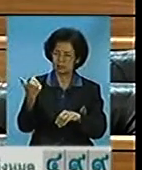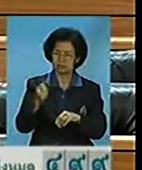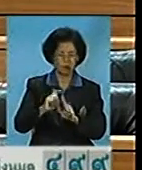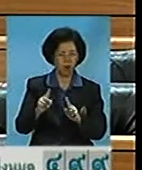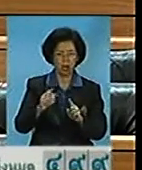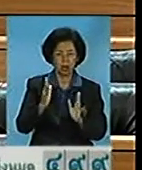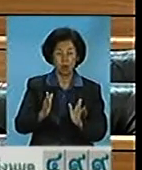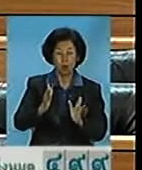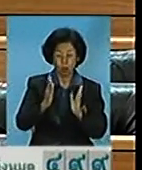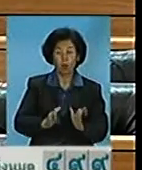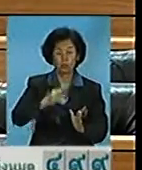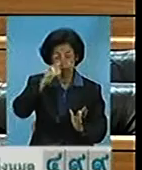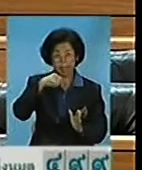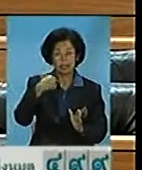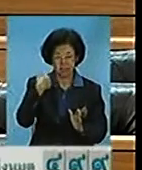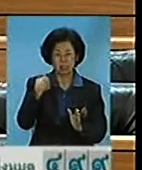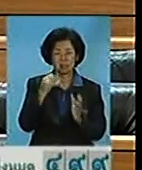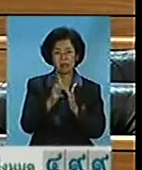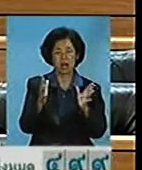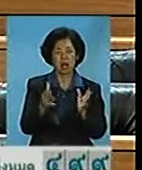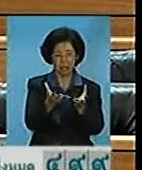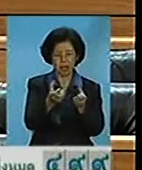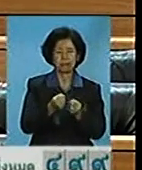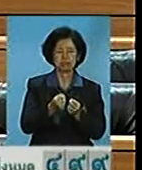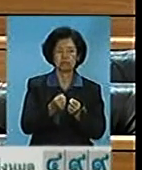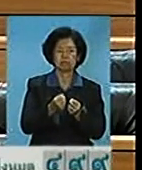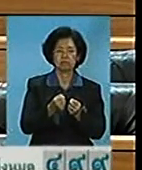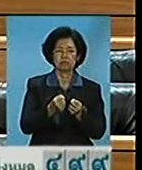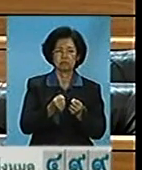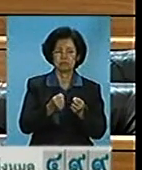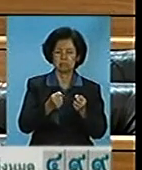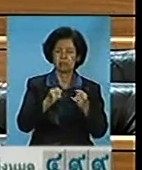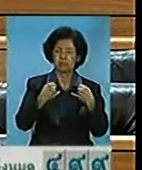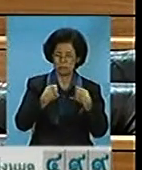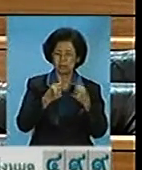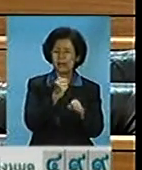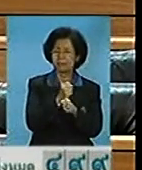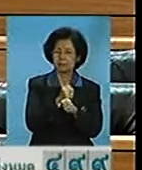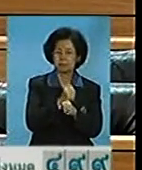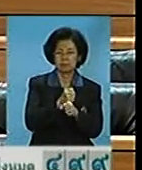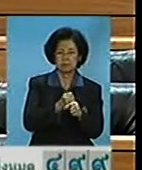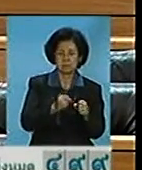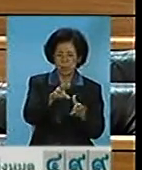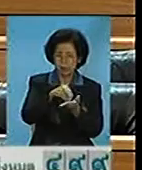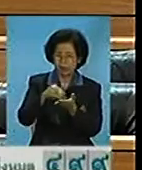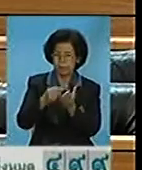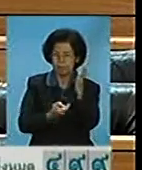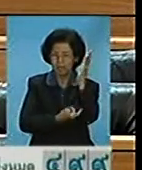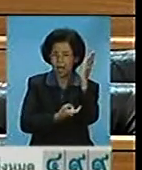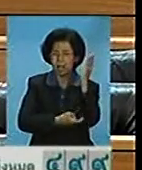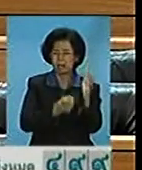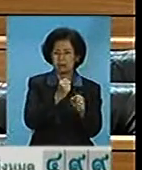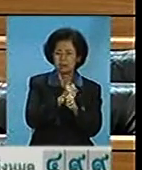าชีพรับตัดยางรับเก็บยางจ้างรวมถึงนะครับพวกที่ทำยางแ